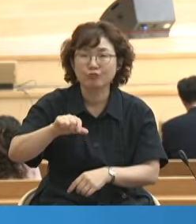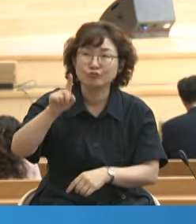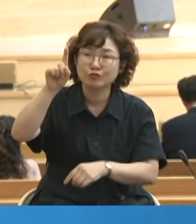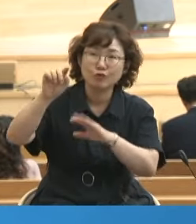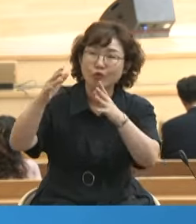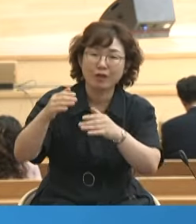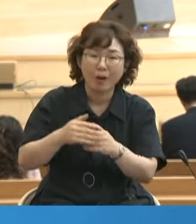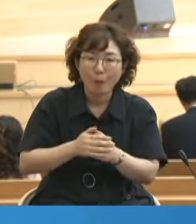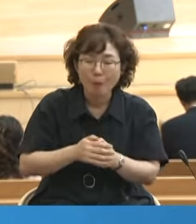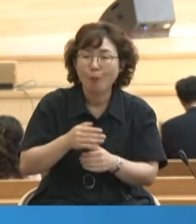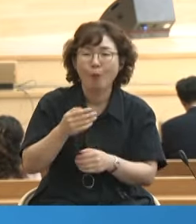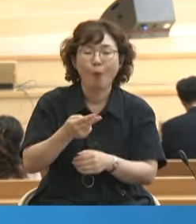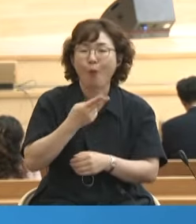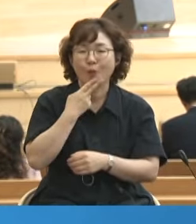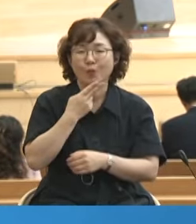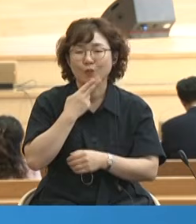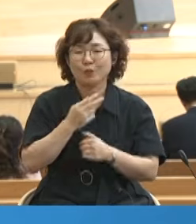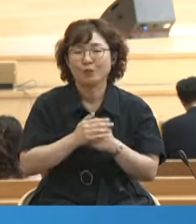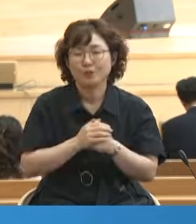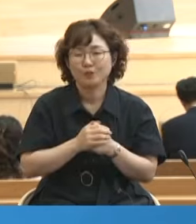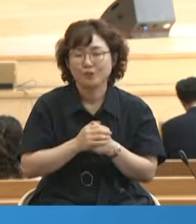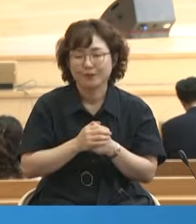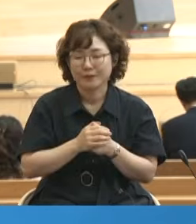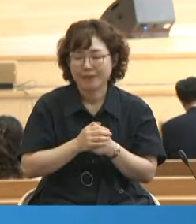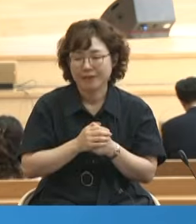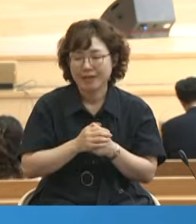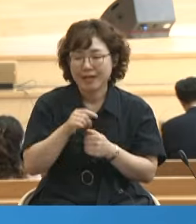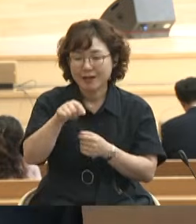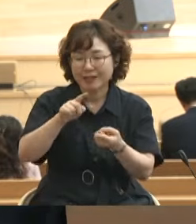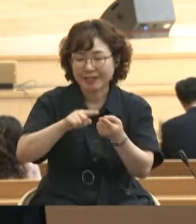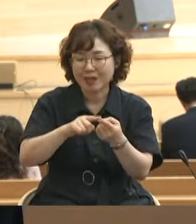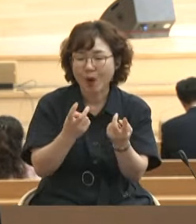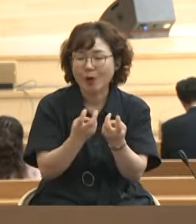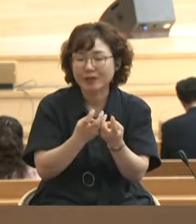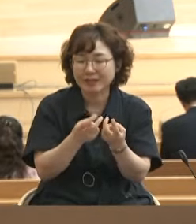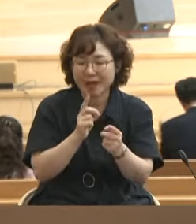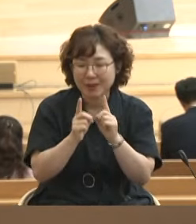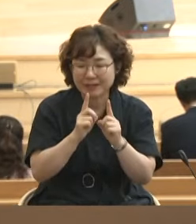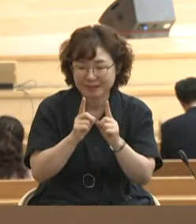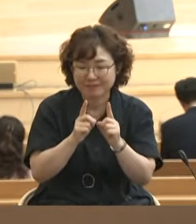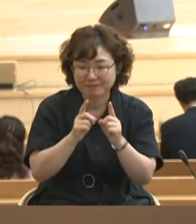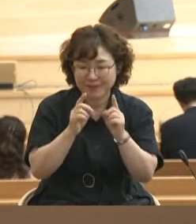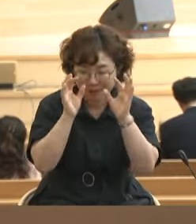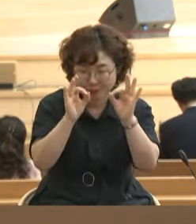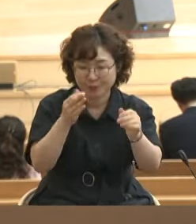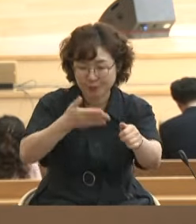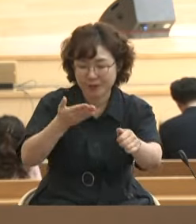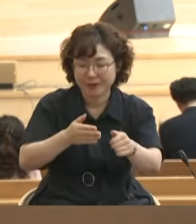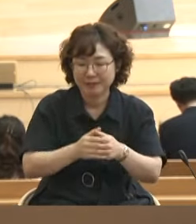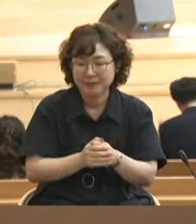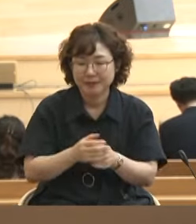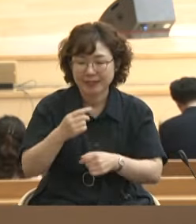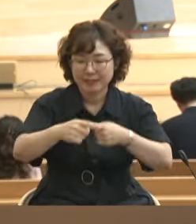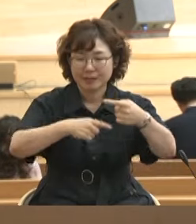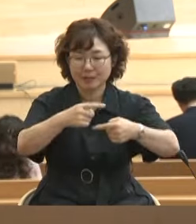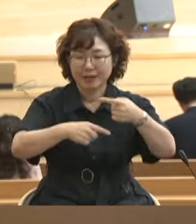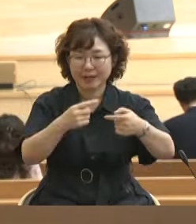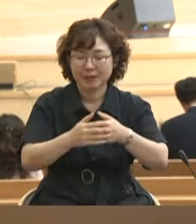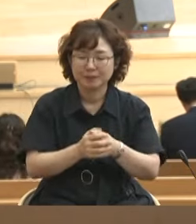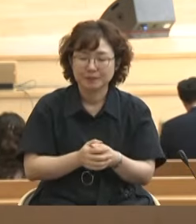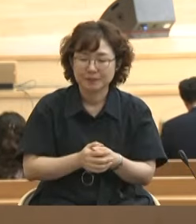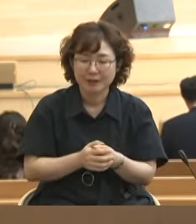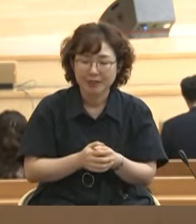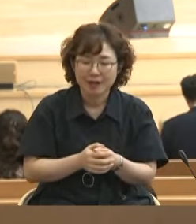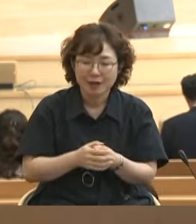천국에는 없는 거예요. 그걸 어떻게 표현했는가? 5절 또 읽어볼까요? 뭐라고 말합니까? 읽어보십시다.